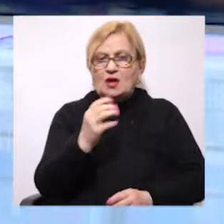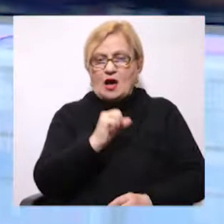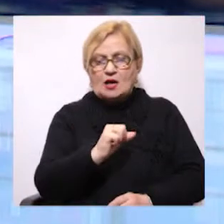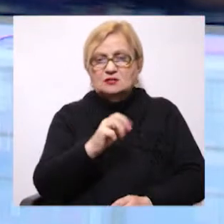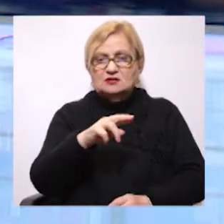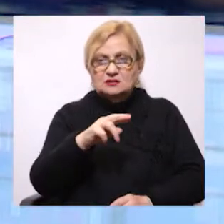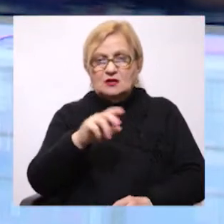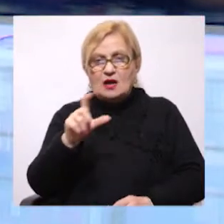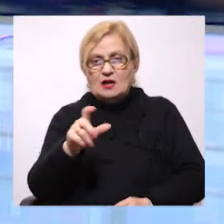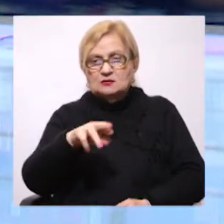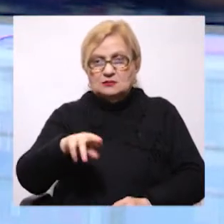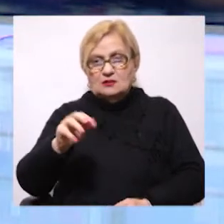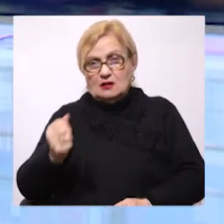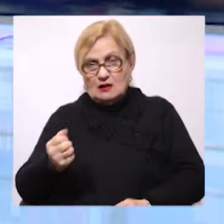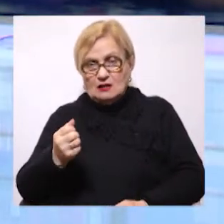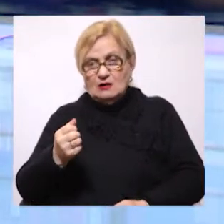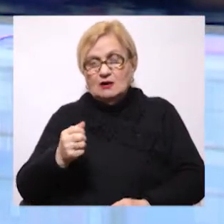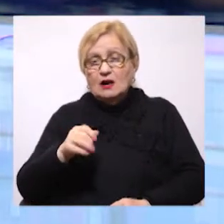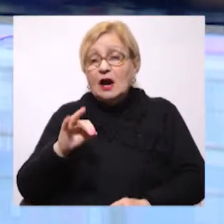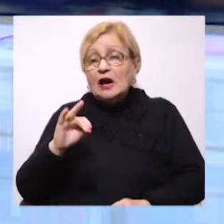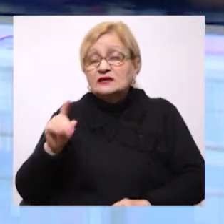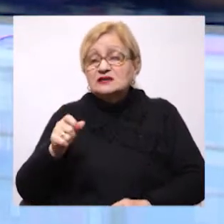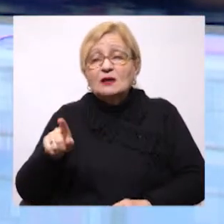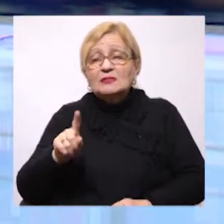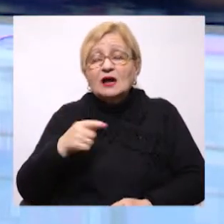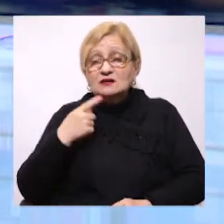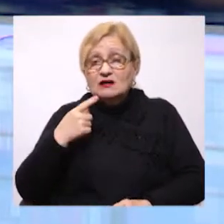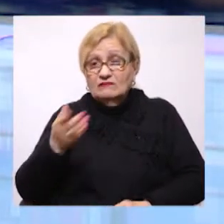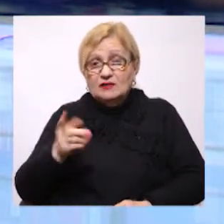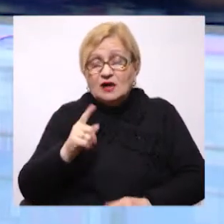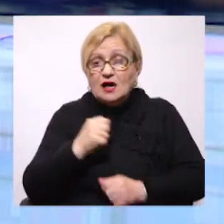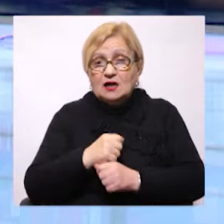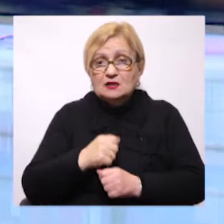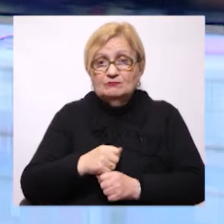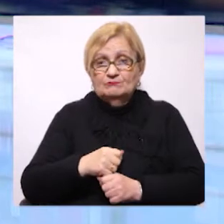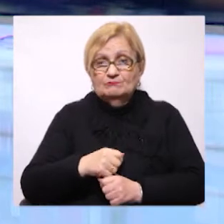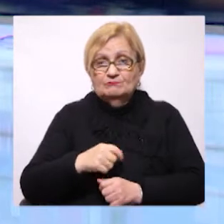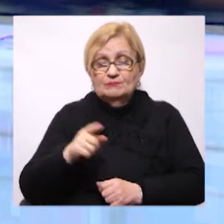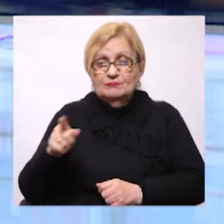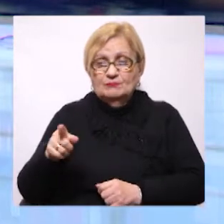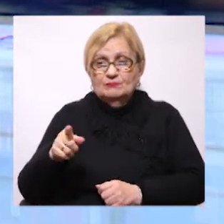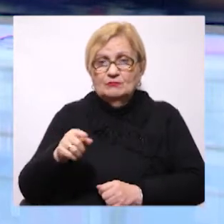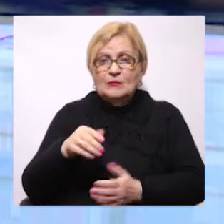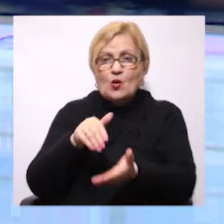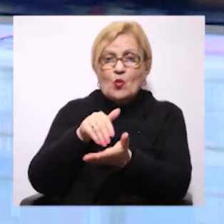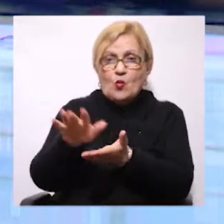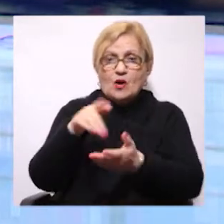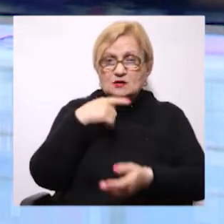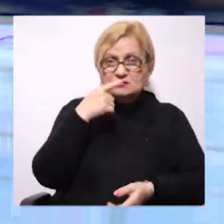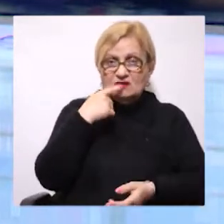ეს გასაგებია. ახლა რა გააკეთა ილია ჭავჭავაძემ? მან უარი თქვა ისეთი